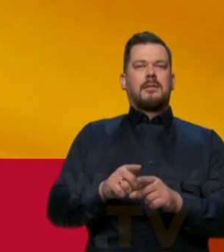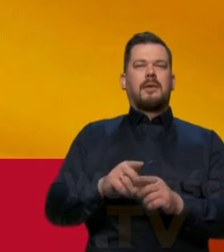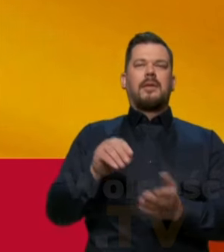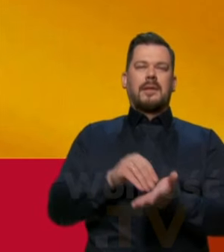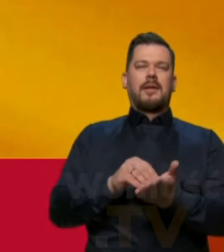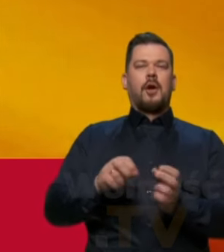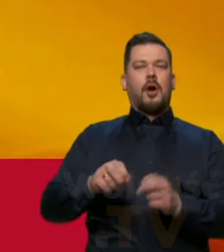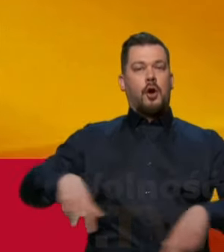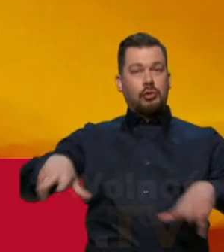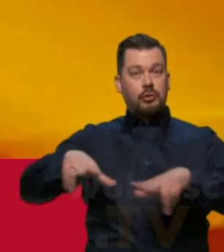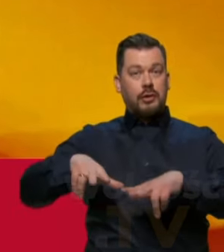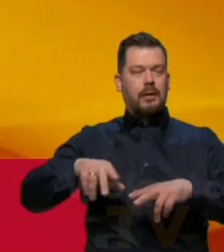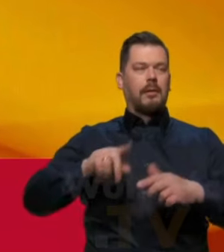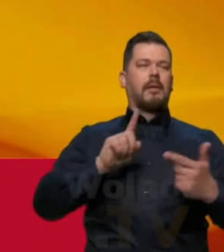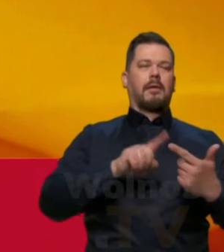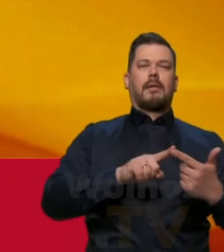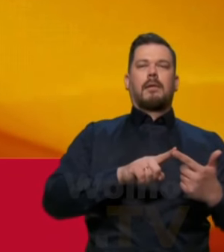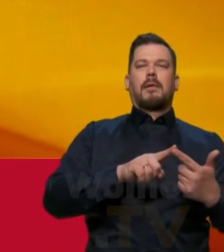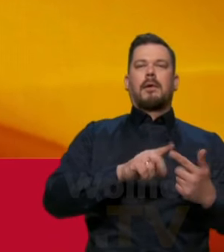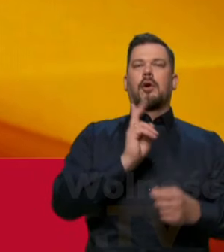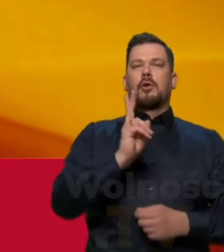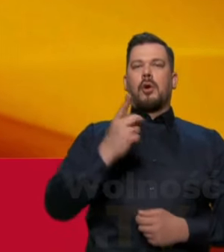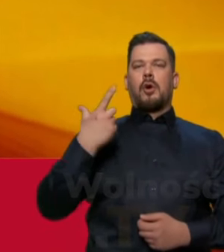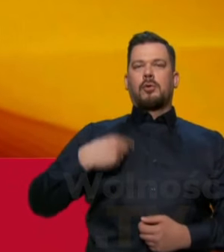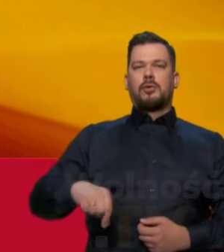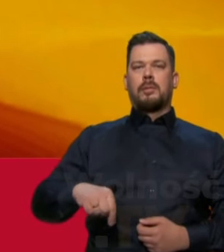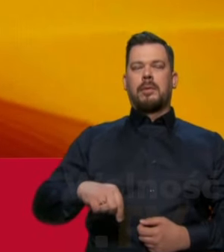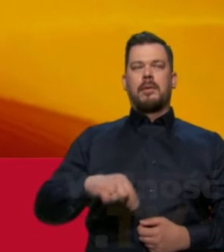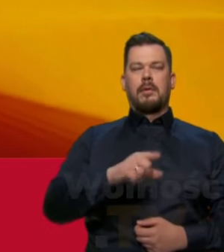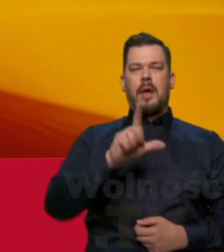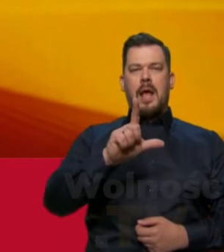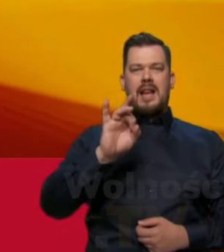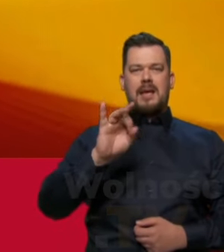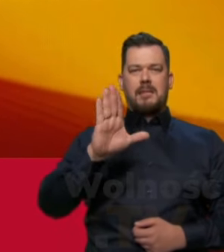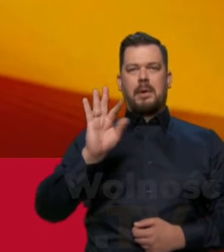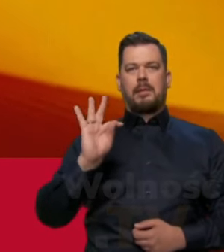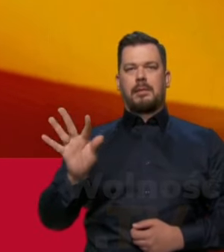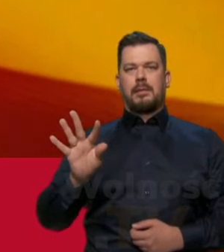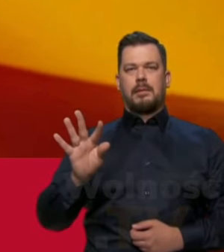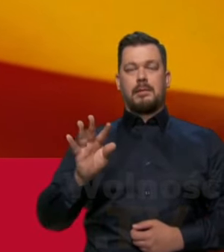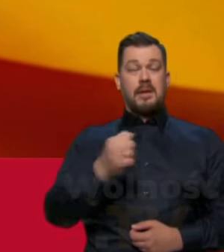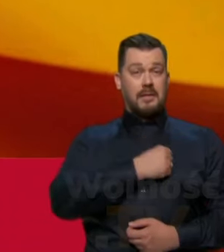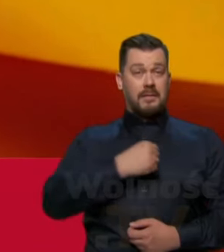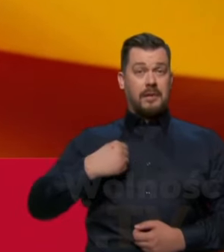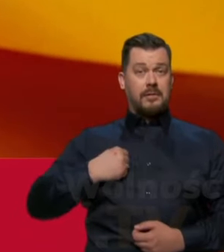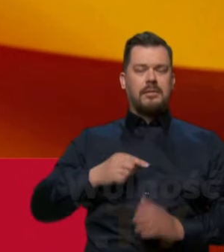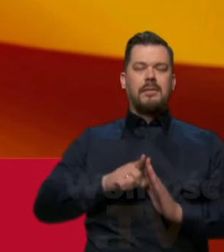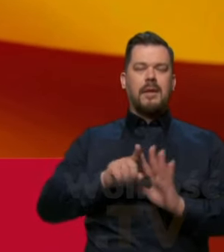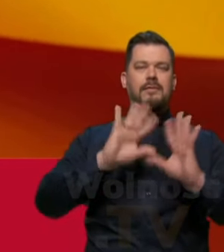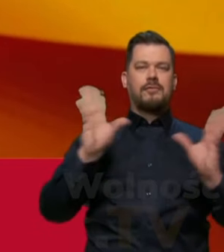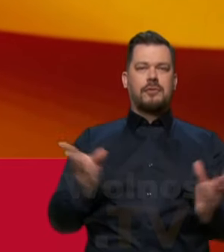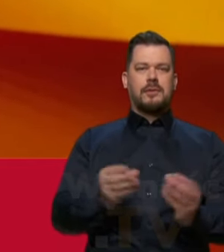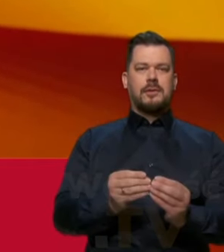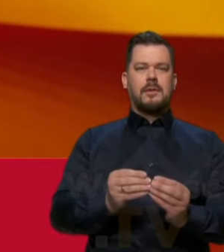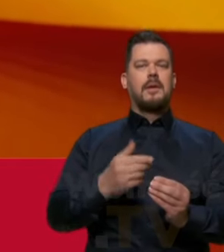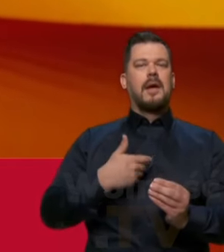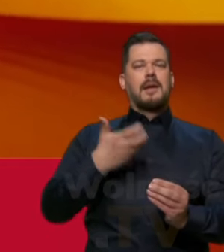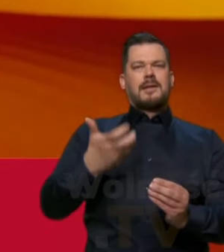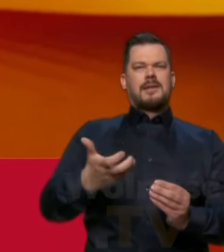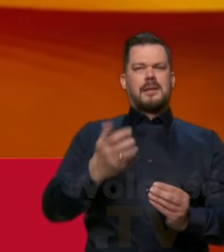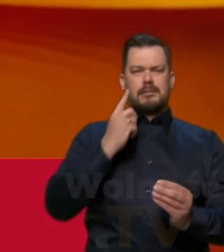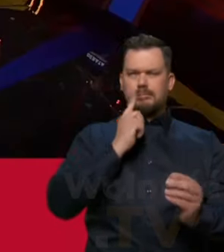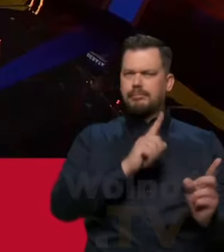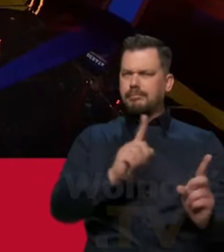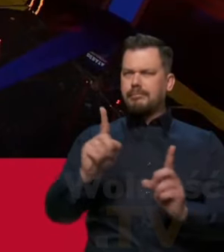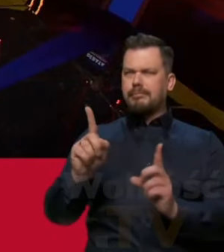tradycyjnych rodzin, tak samo dla osób ze środowiska LGBT. Warszawa będzie dla wszystkich, a ja będę miała odwagę, żeby